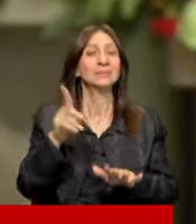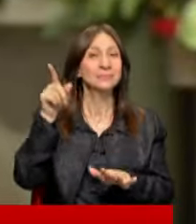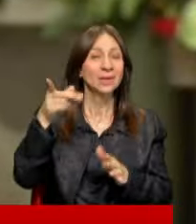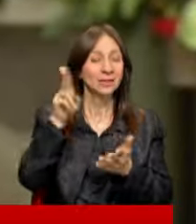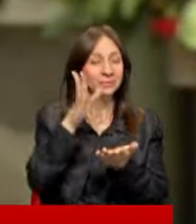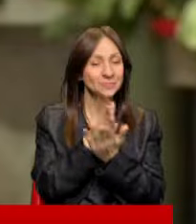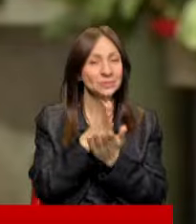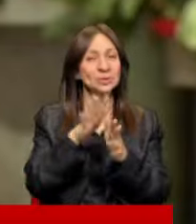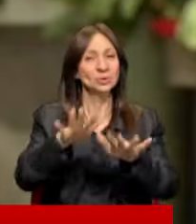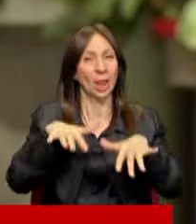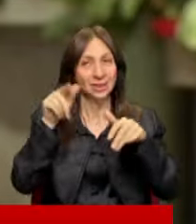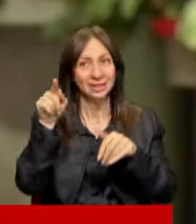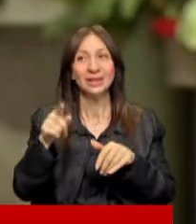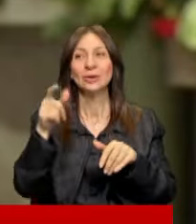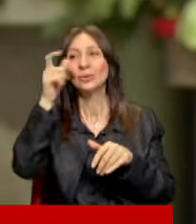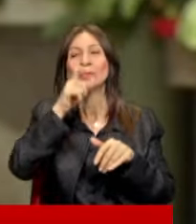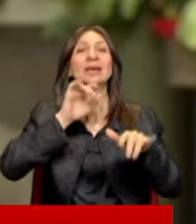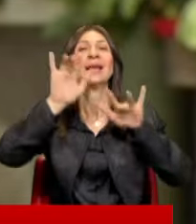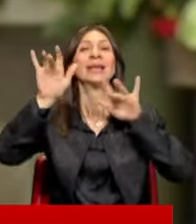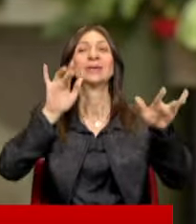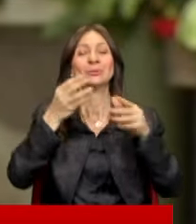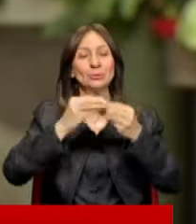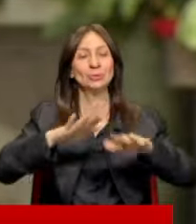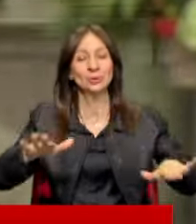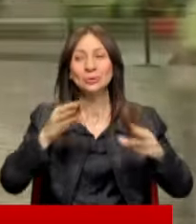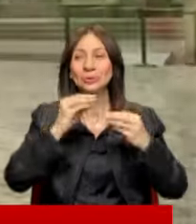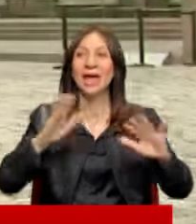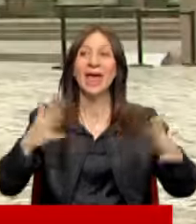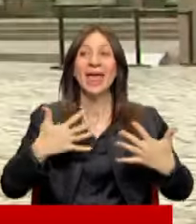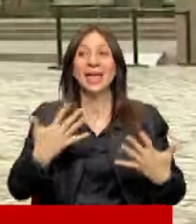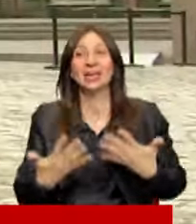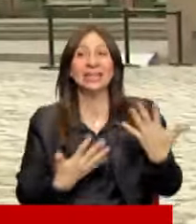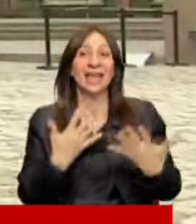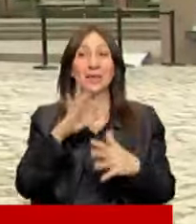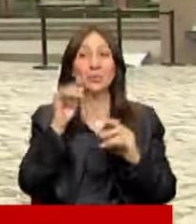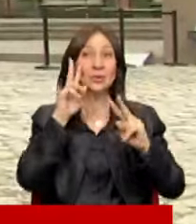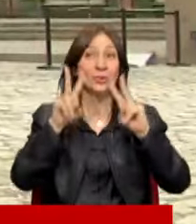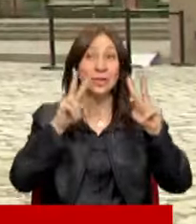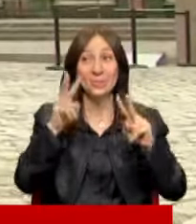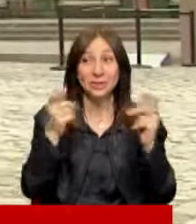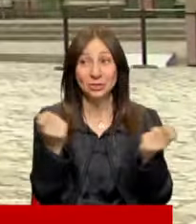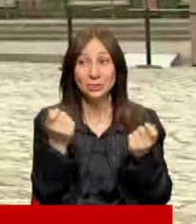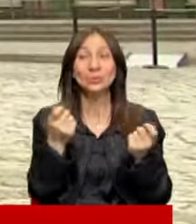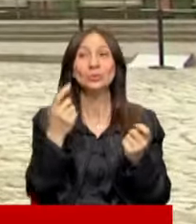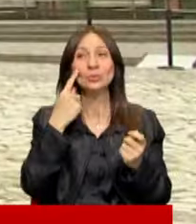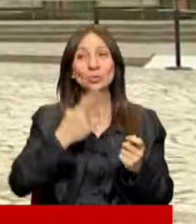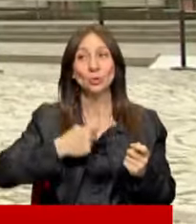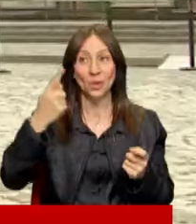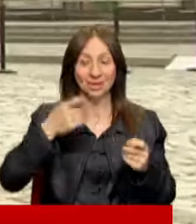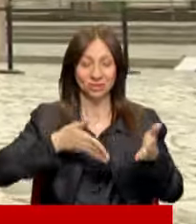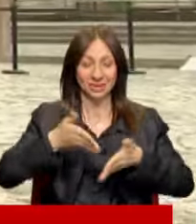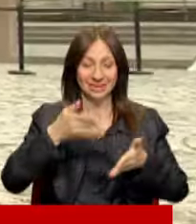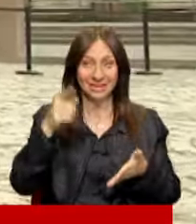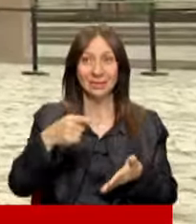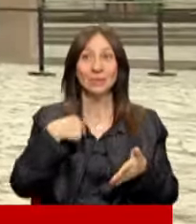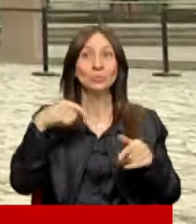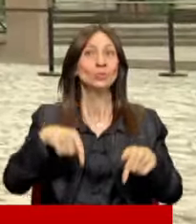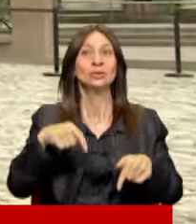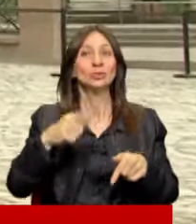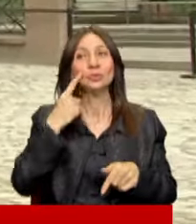o törenler. Hı hı. Sonra memleketin dört bir yanında çocuklar, çocukların heyecanları. Hı hı. Onların hepsini göstermeye çalışıyoruz. Cumhuriyet Caddesi'ndeyiz. Hı hı. Biz